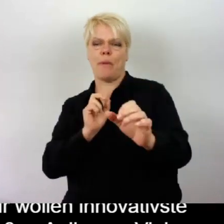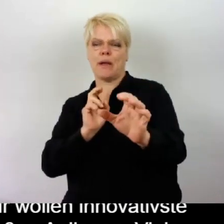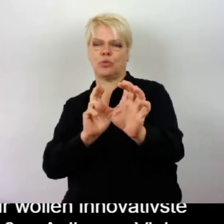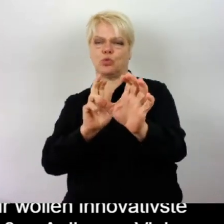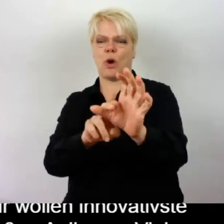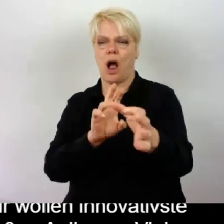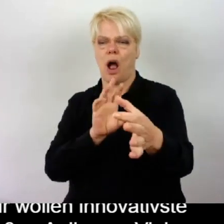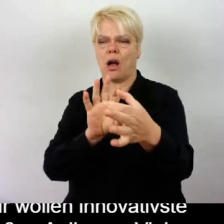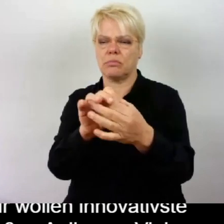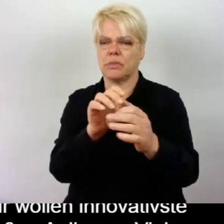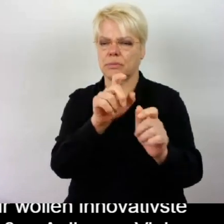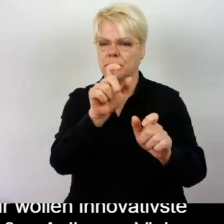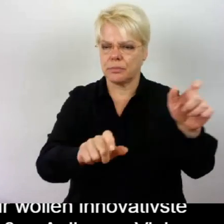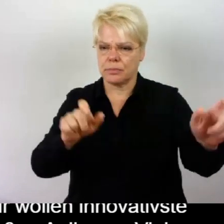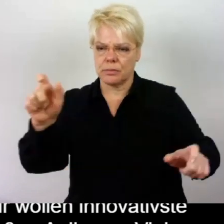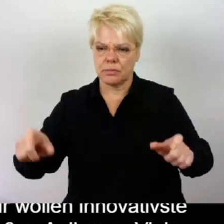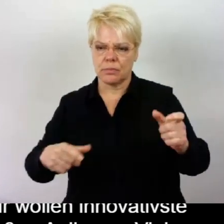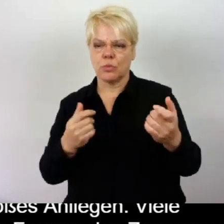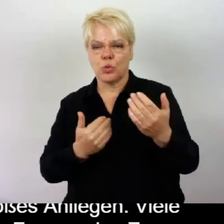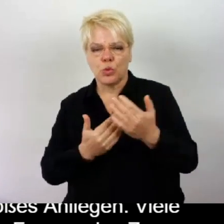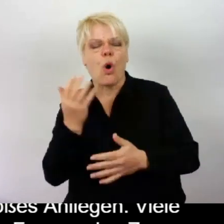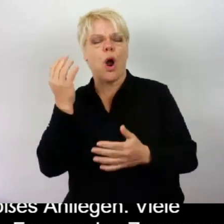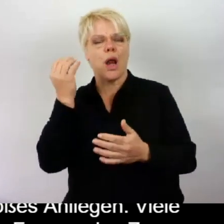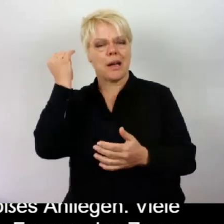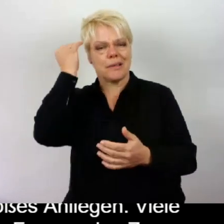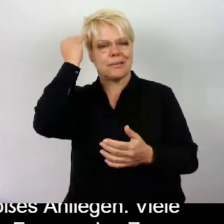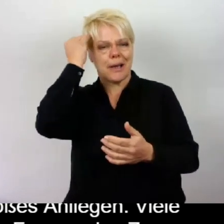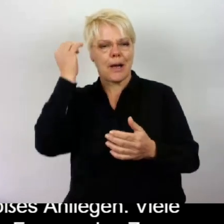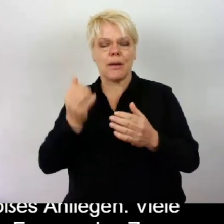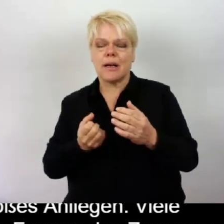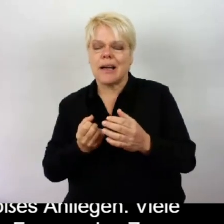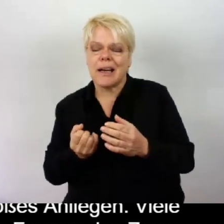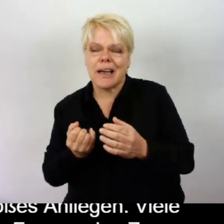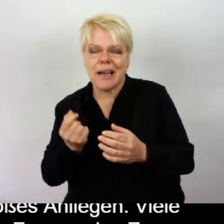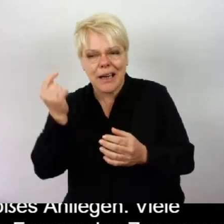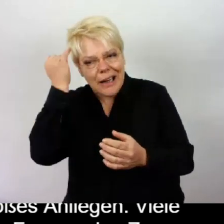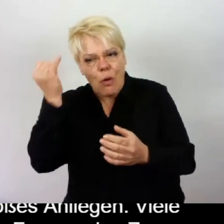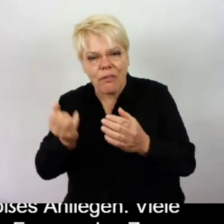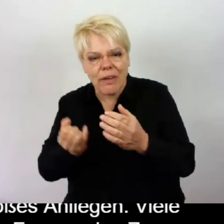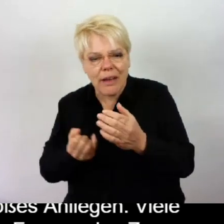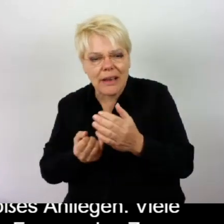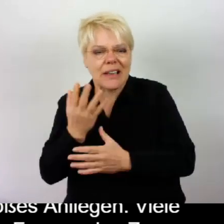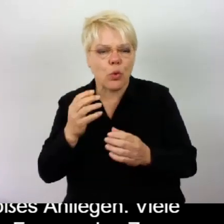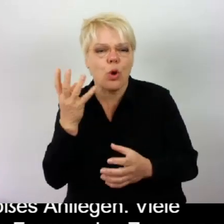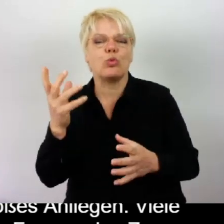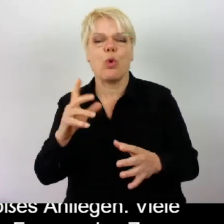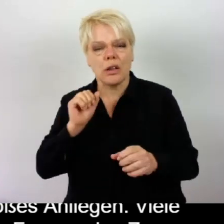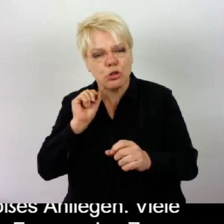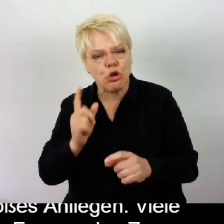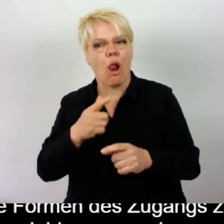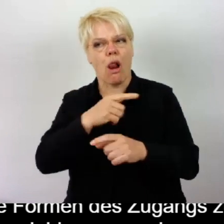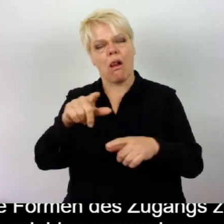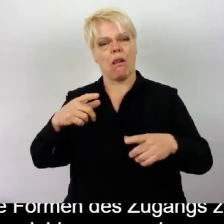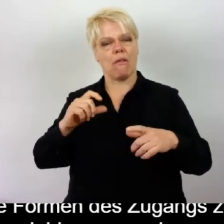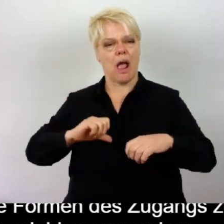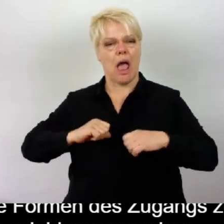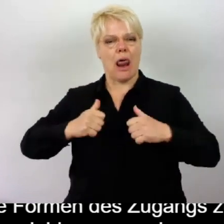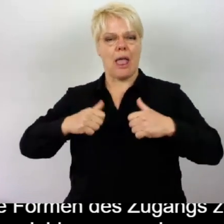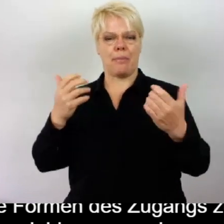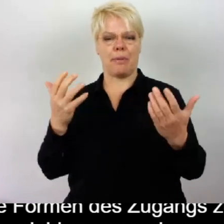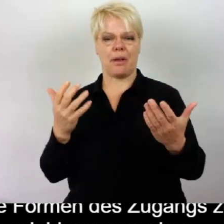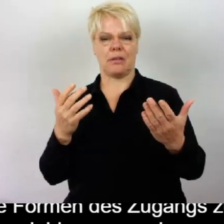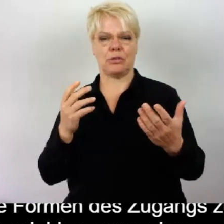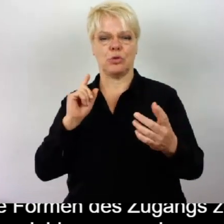Zeiten von wieder zunehmenden Verschwörungs- und Fake-News-Theorien wächst, ist gerade die Kultur sogar nicht